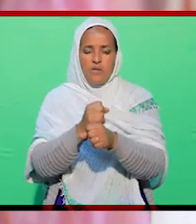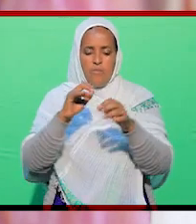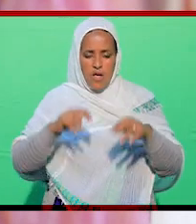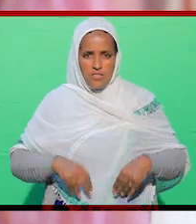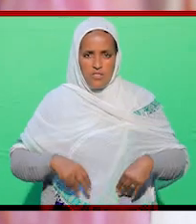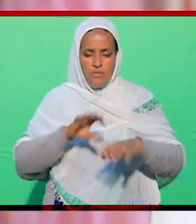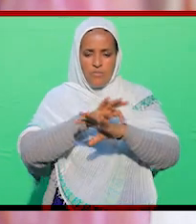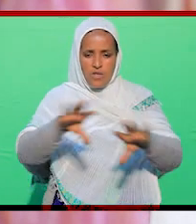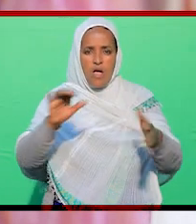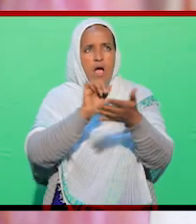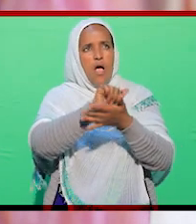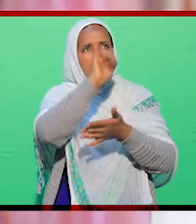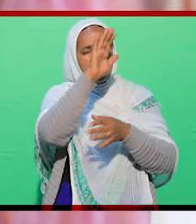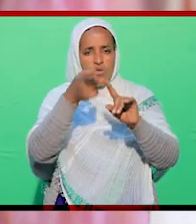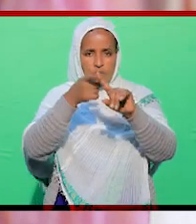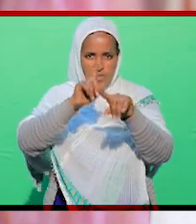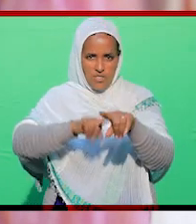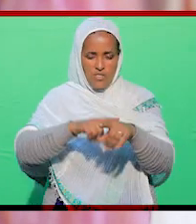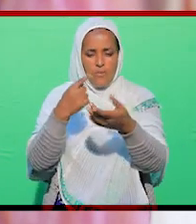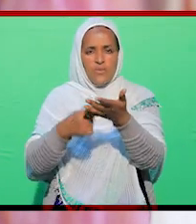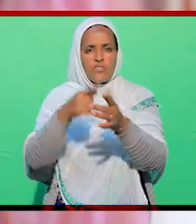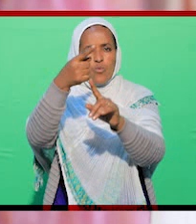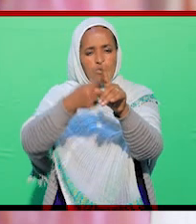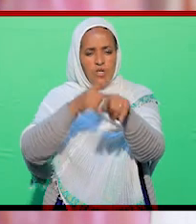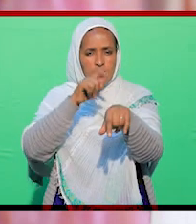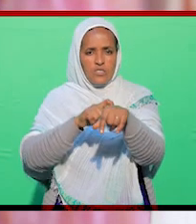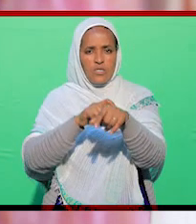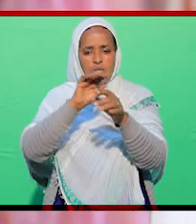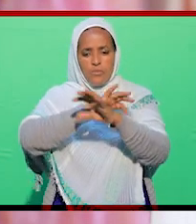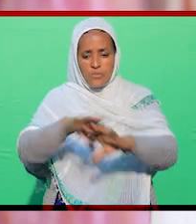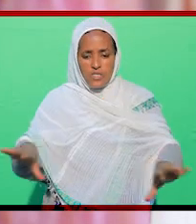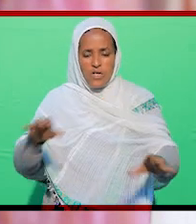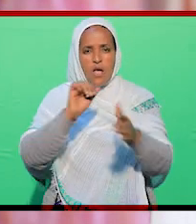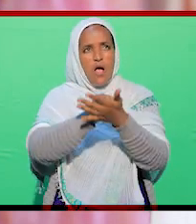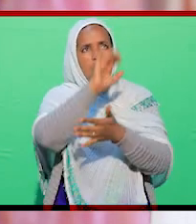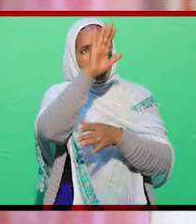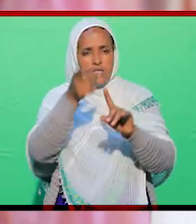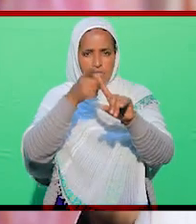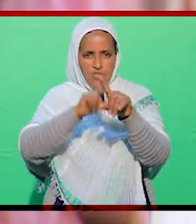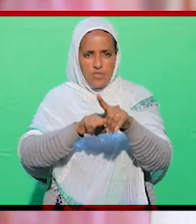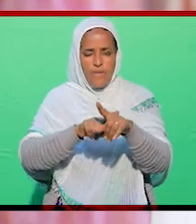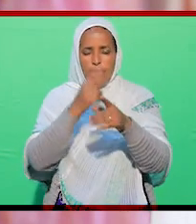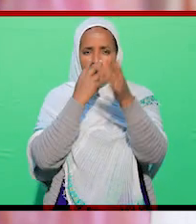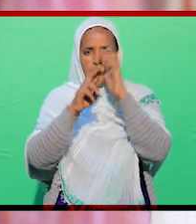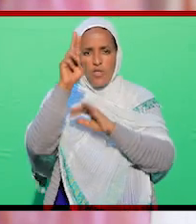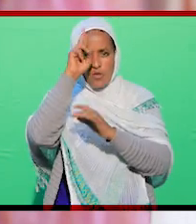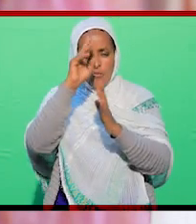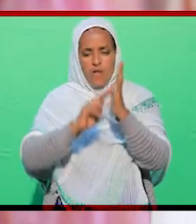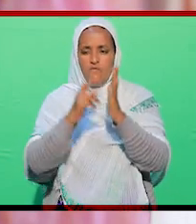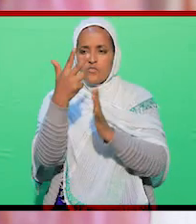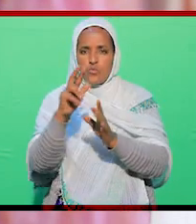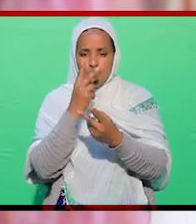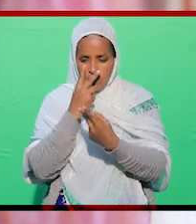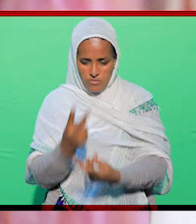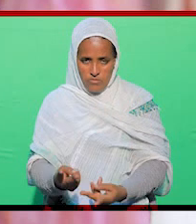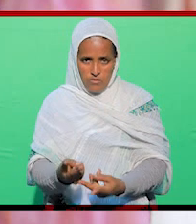አሚሃ ታገብ ምድር ማህፀንታ፣ ምድር አደረዋን ትመልሳለች፣ በዚያን ወራት ምድር አደረዋን ትመልሳለች ይላል።